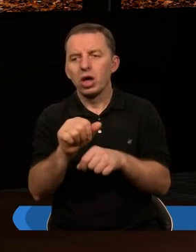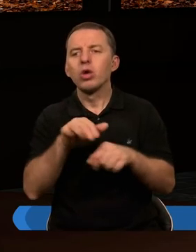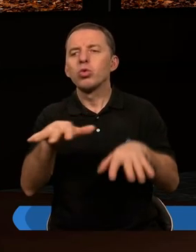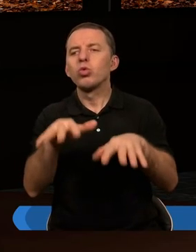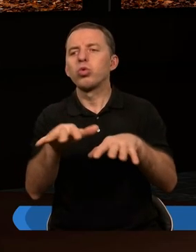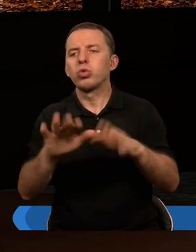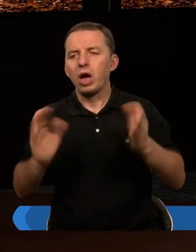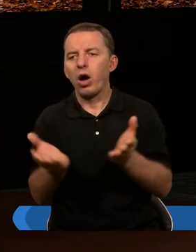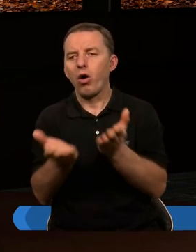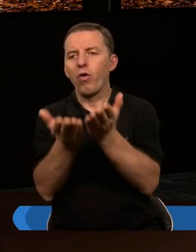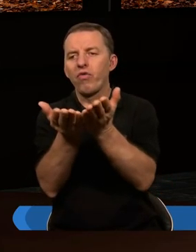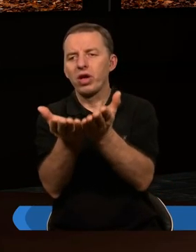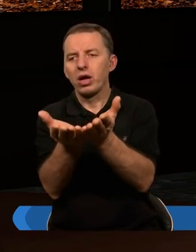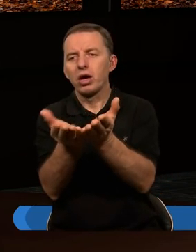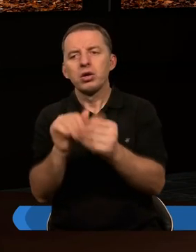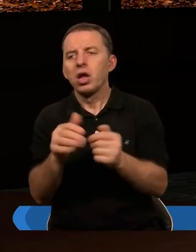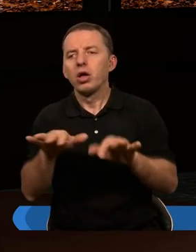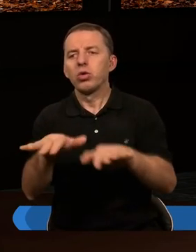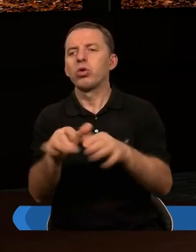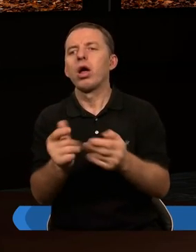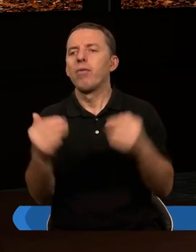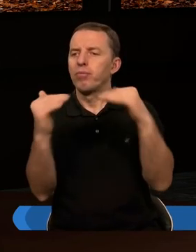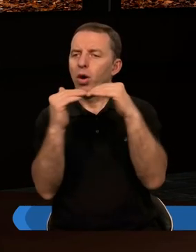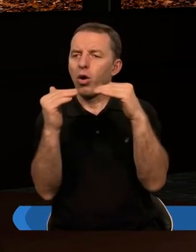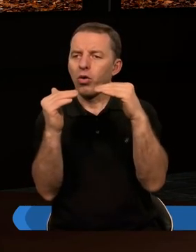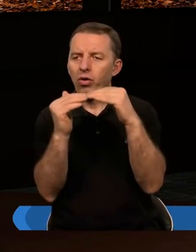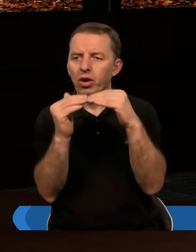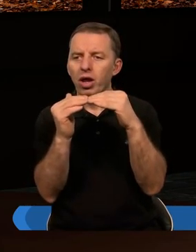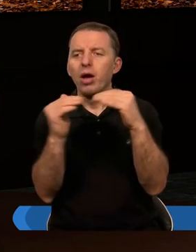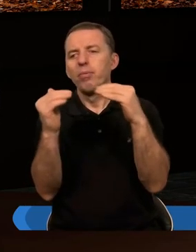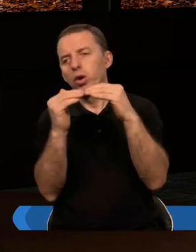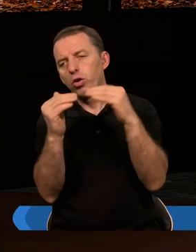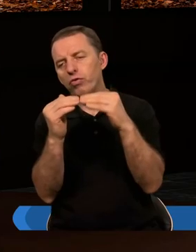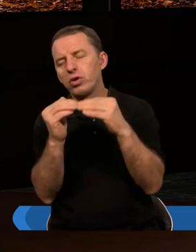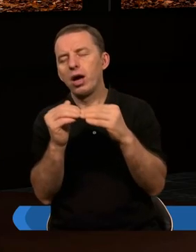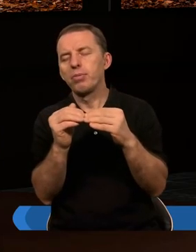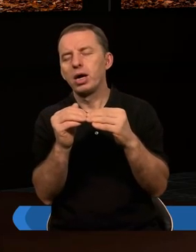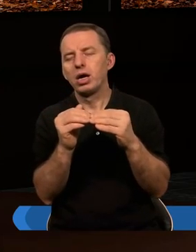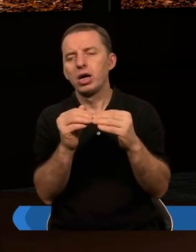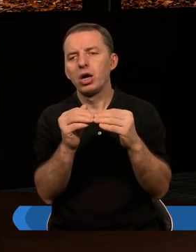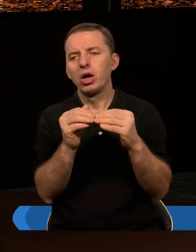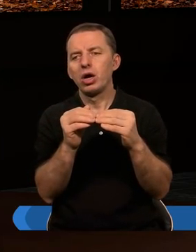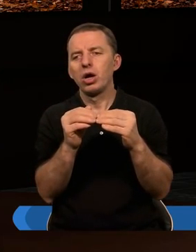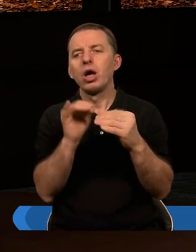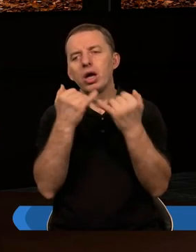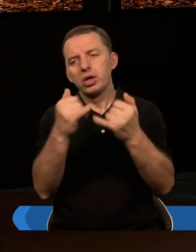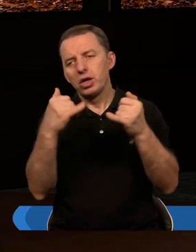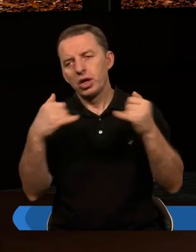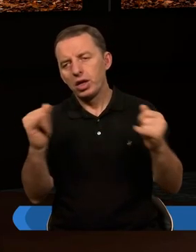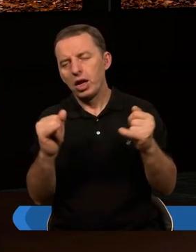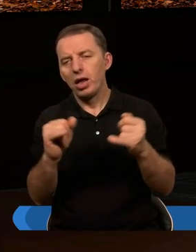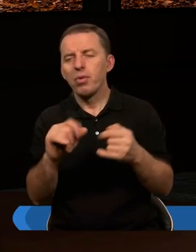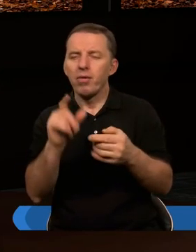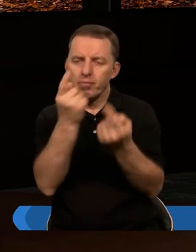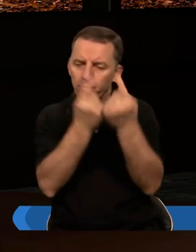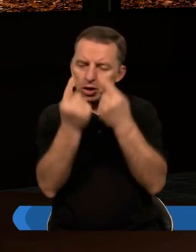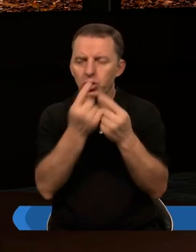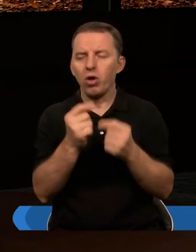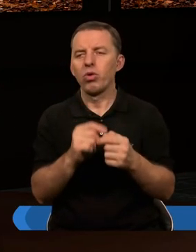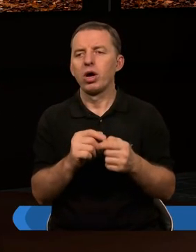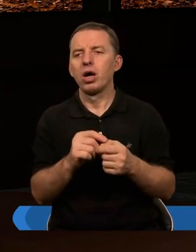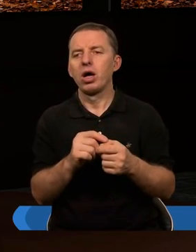duża ofiara. No może nie duża w porównaniu, gdy porównamy to w innym kontekście, ale